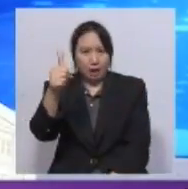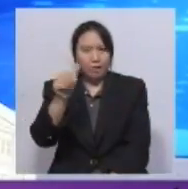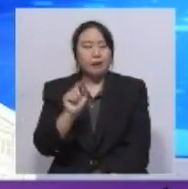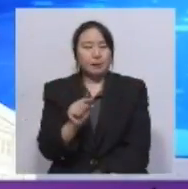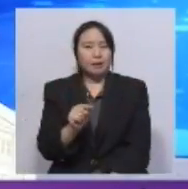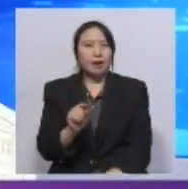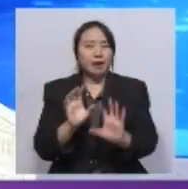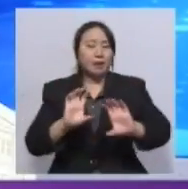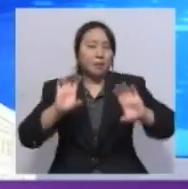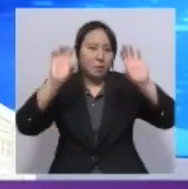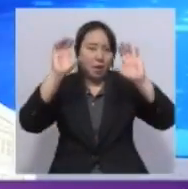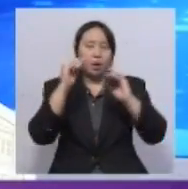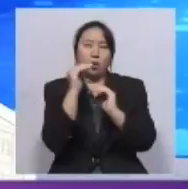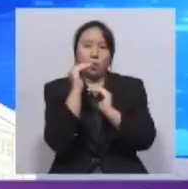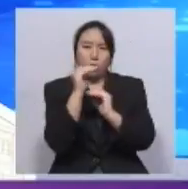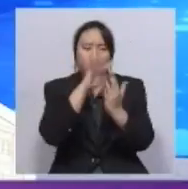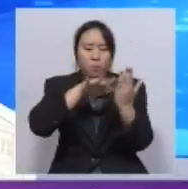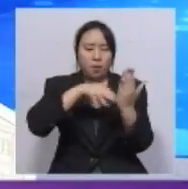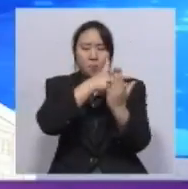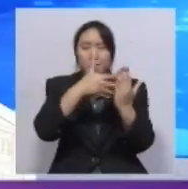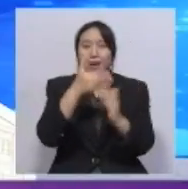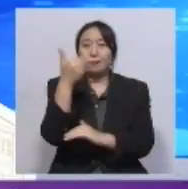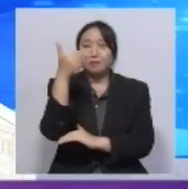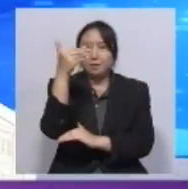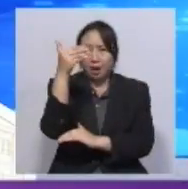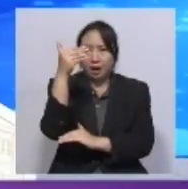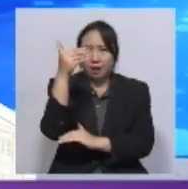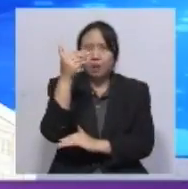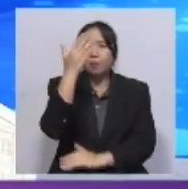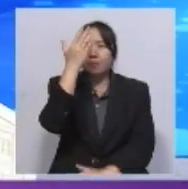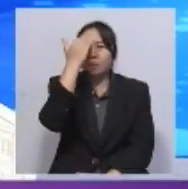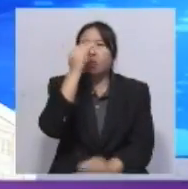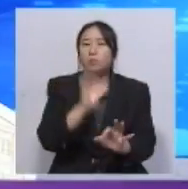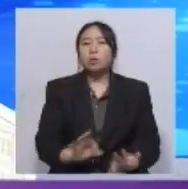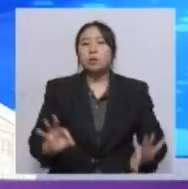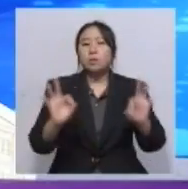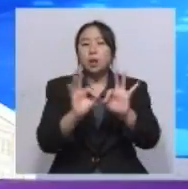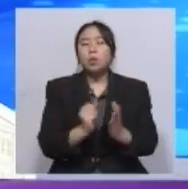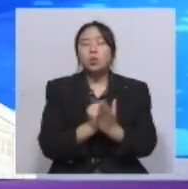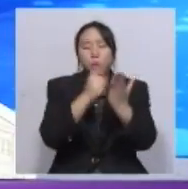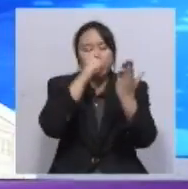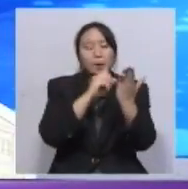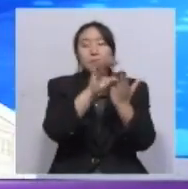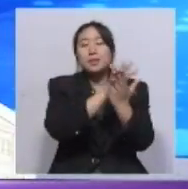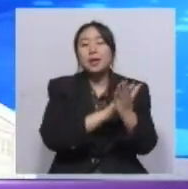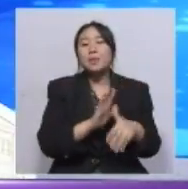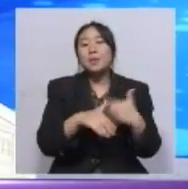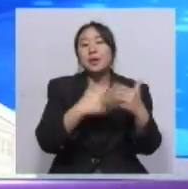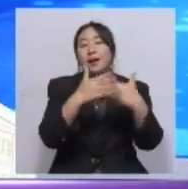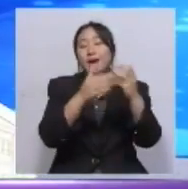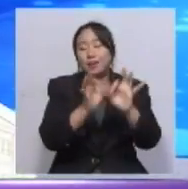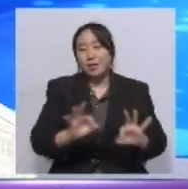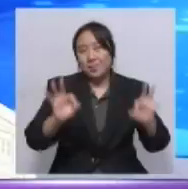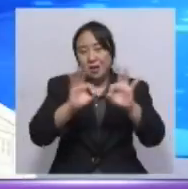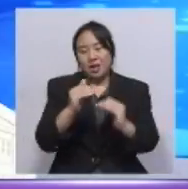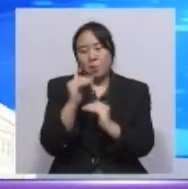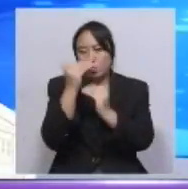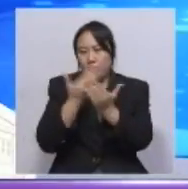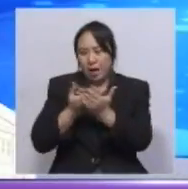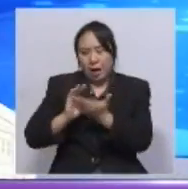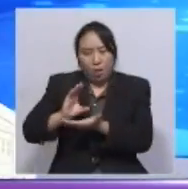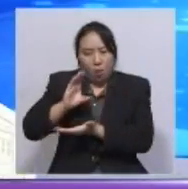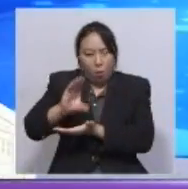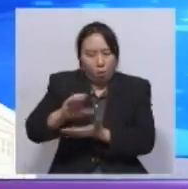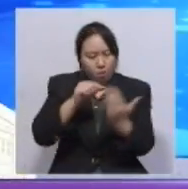รื่องหนึ่งค่ะที่รัฐบาลกำหนดไว้เป็นยุทธศาสตร์ชาติเพราะว่ามีส่วนสำคัญในการพัฒนาประเทศโดยเฉพาะการกำหนดงบประมาณให้ต